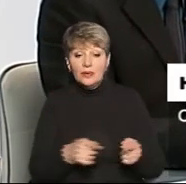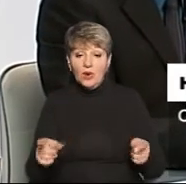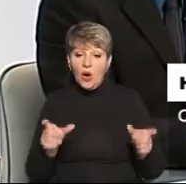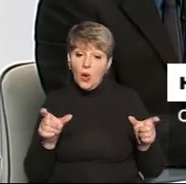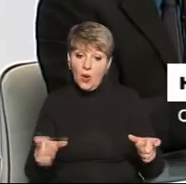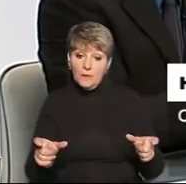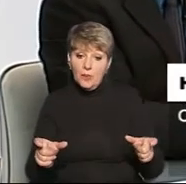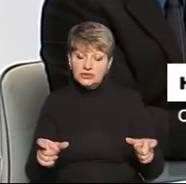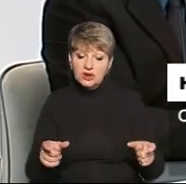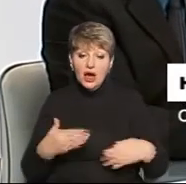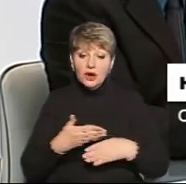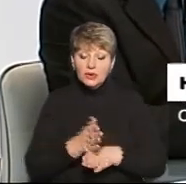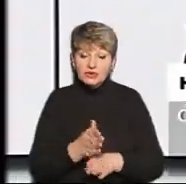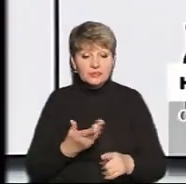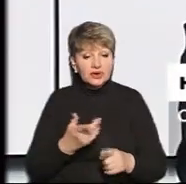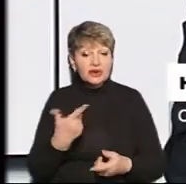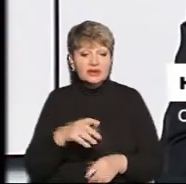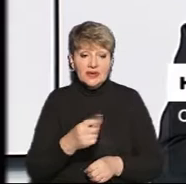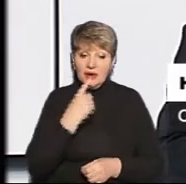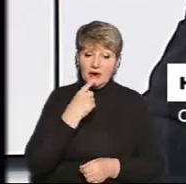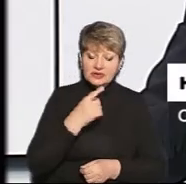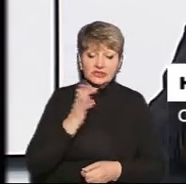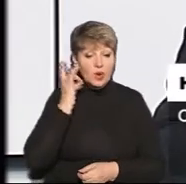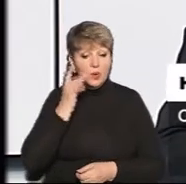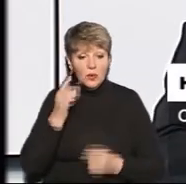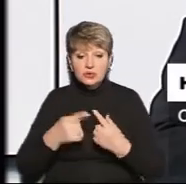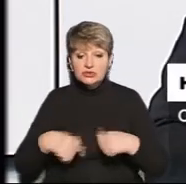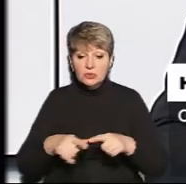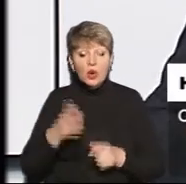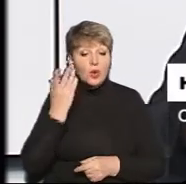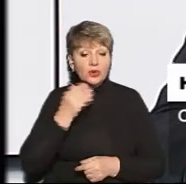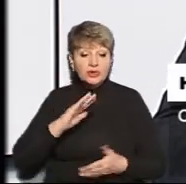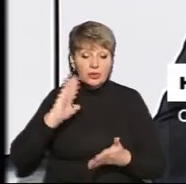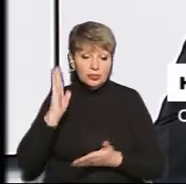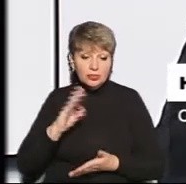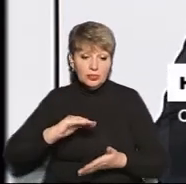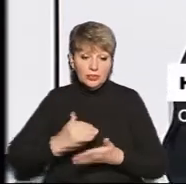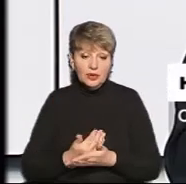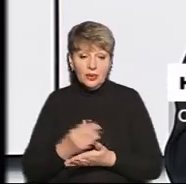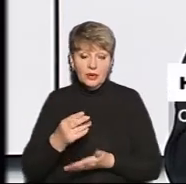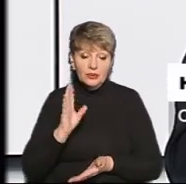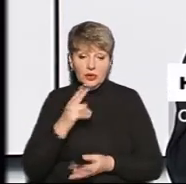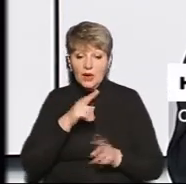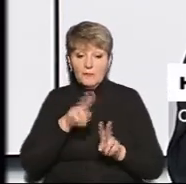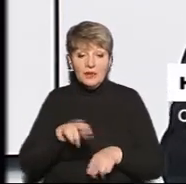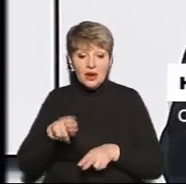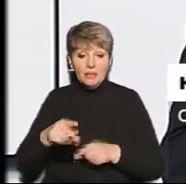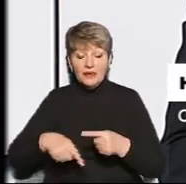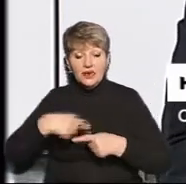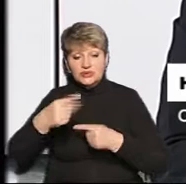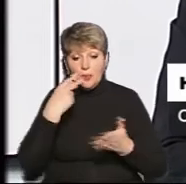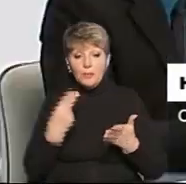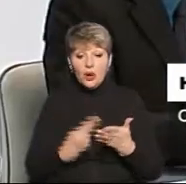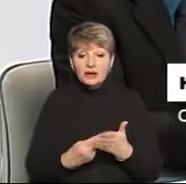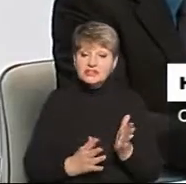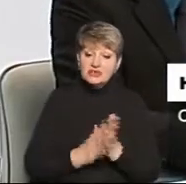обмеження? Я маю на увазі, це розподіл, де червона зона, де помаранчева. Коли будуть переглядати? Коли наступні показники, скажімо,